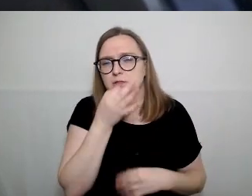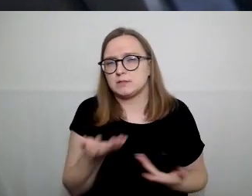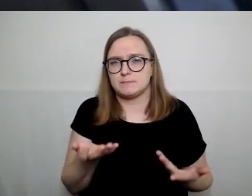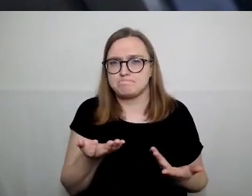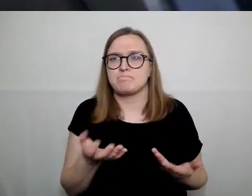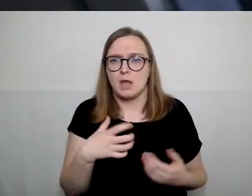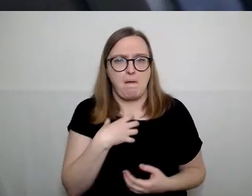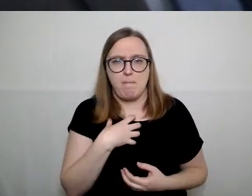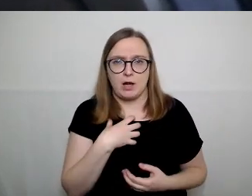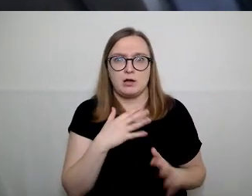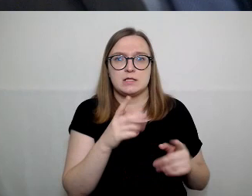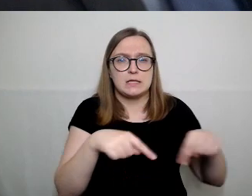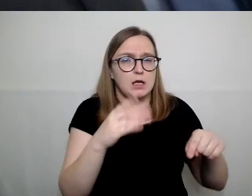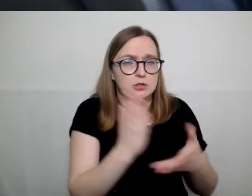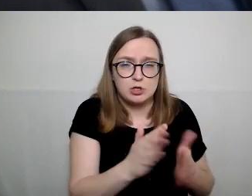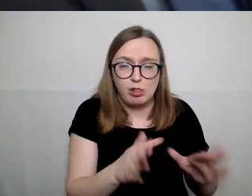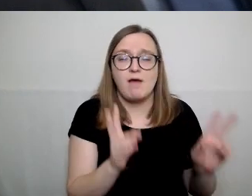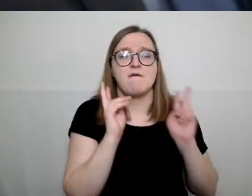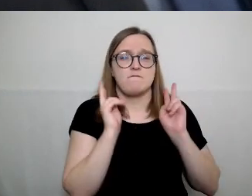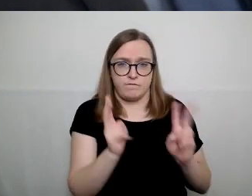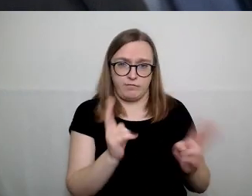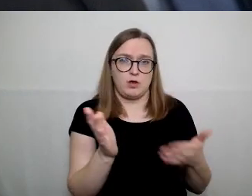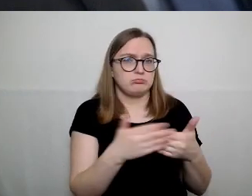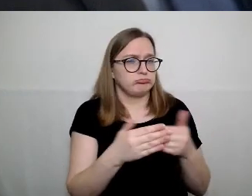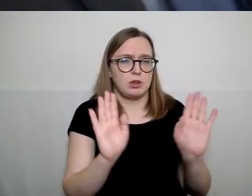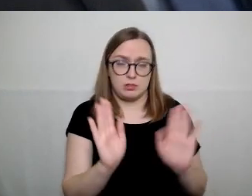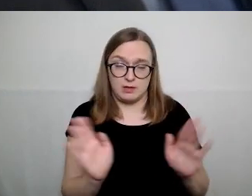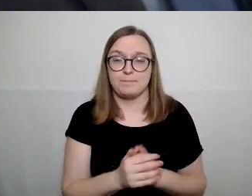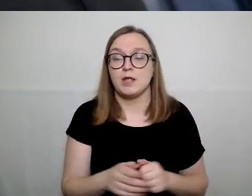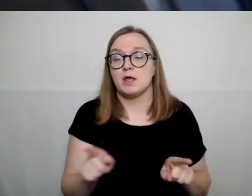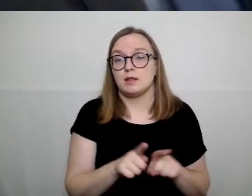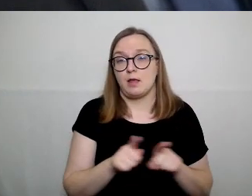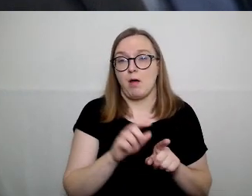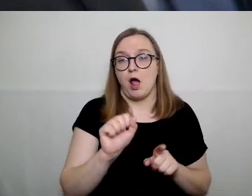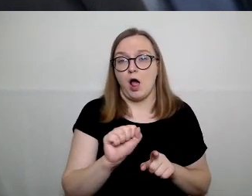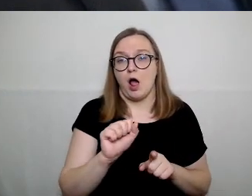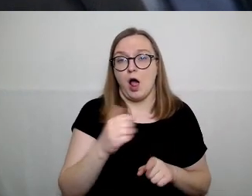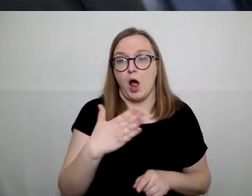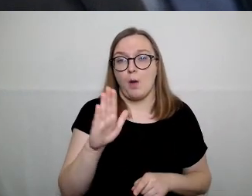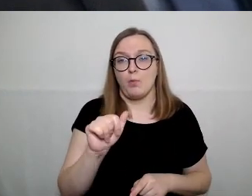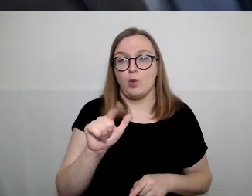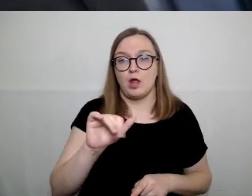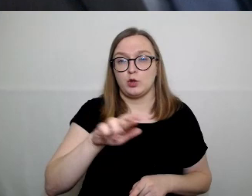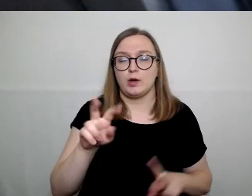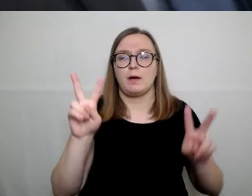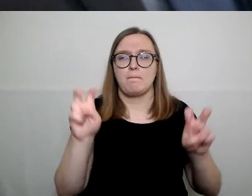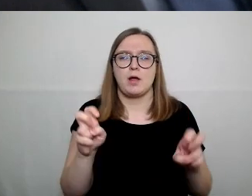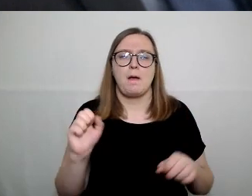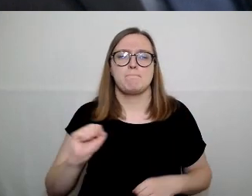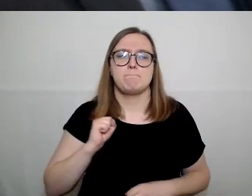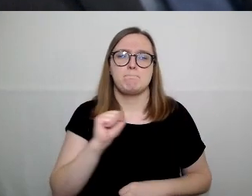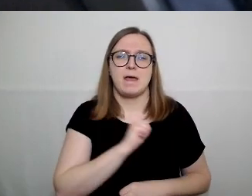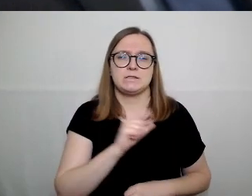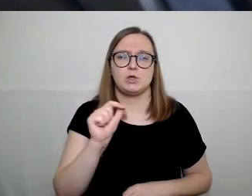pagrindinius skyrius ligoninėje, taip pat ambulatorijas ir medicininius punktus vadinamus.